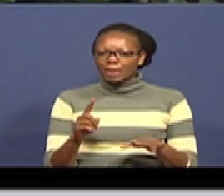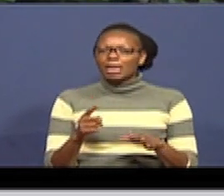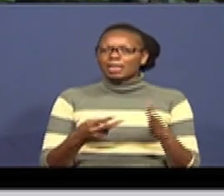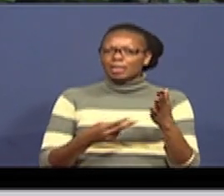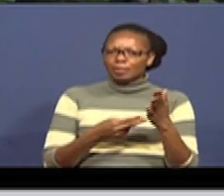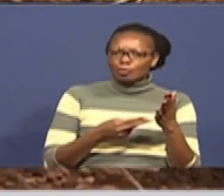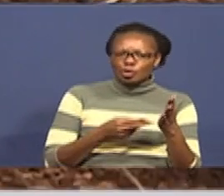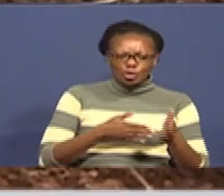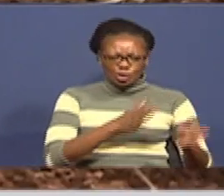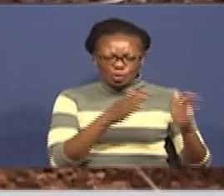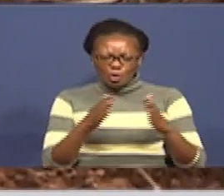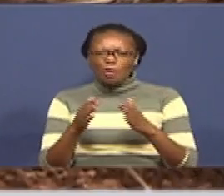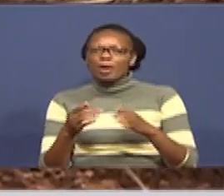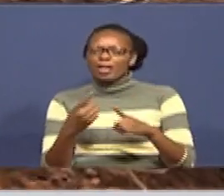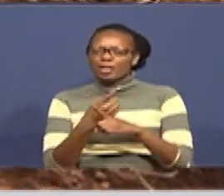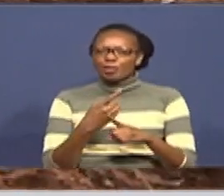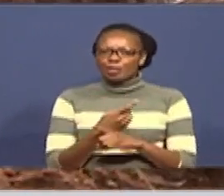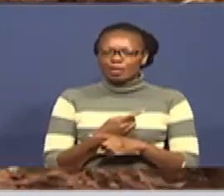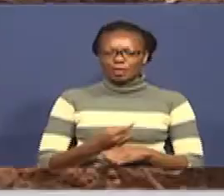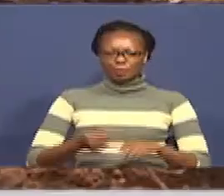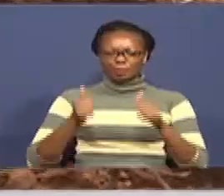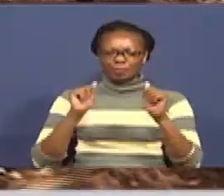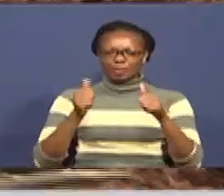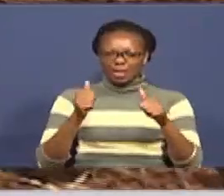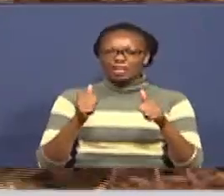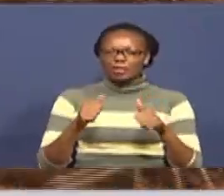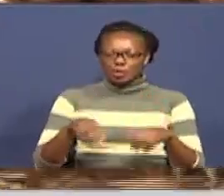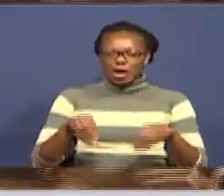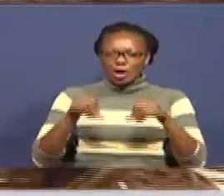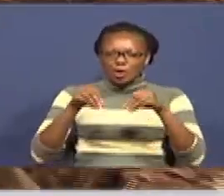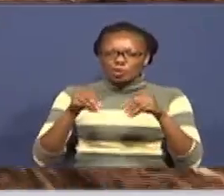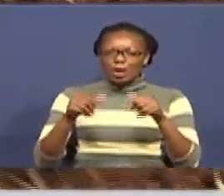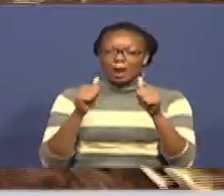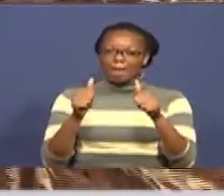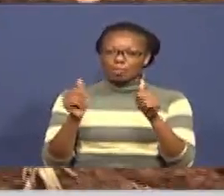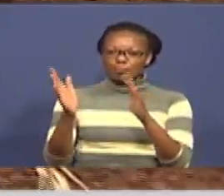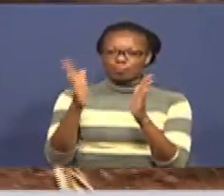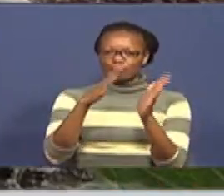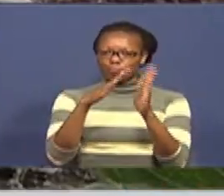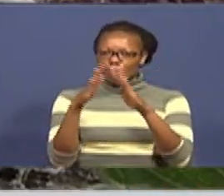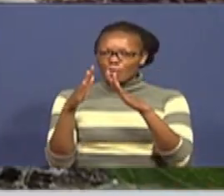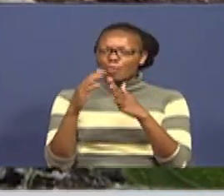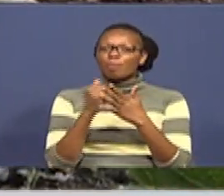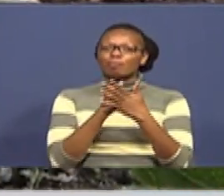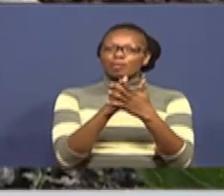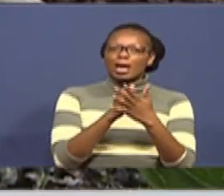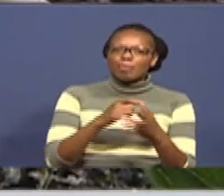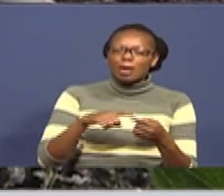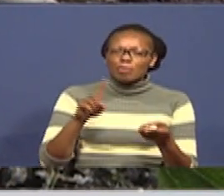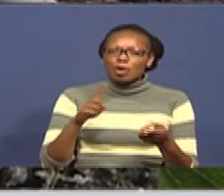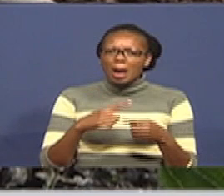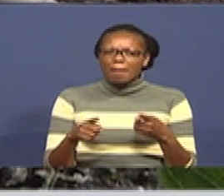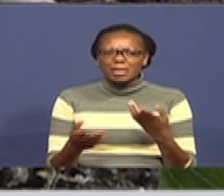more easy to care. Kwa kulitazama shamba lao la mafunzo, utabayana kwamba mbinu wanayotumia mbali na kufaa mchanga